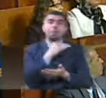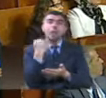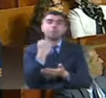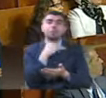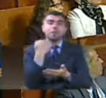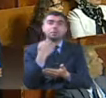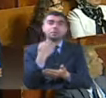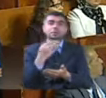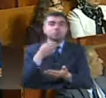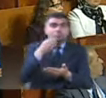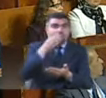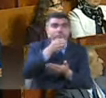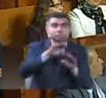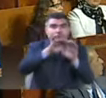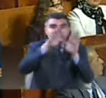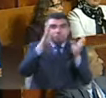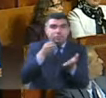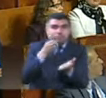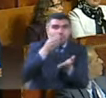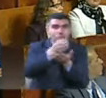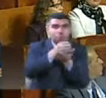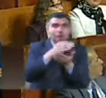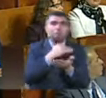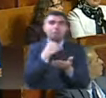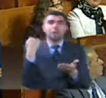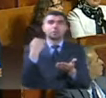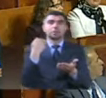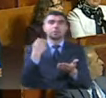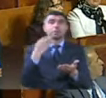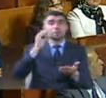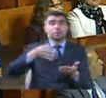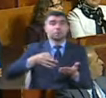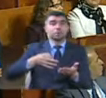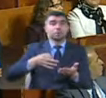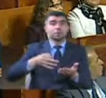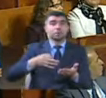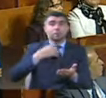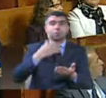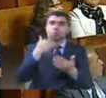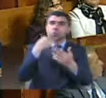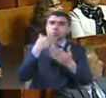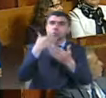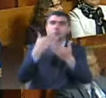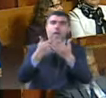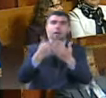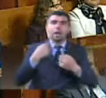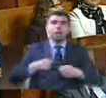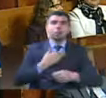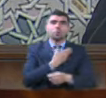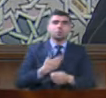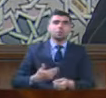بوبكر كيخرجوا الشاربون ما صابوش، هذا انتحار. شكرا سيد رئيس الحكومه.